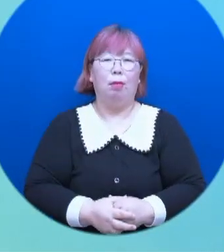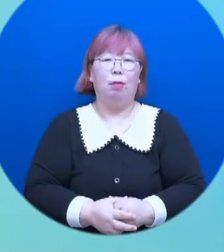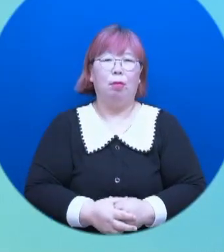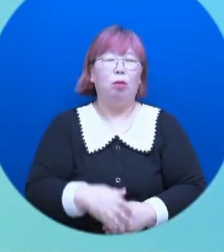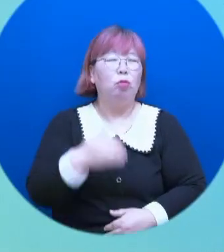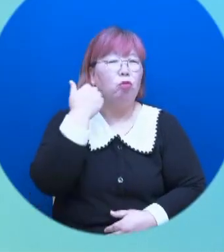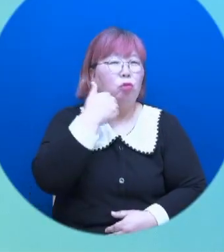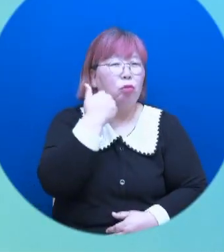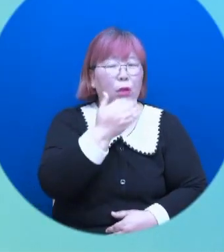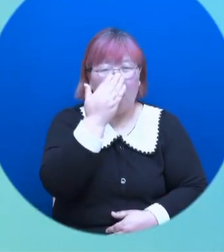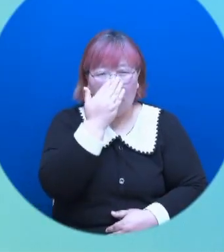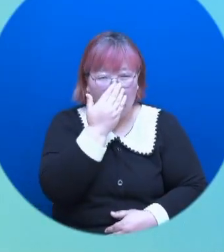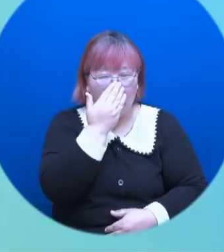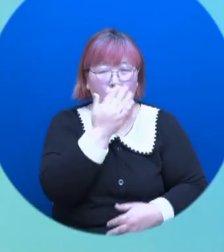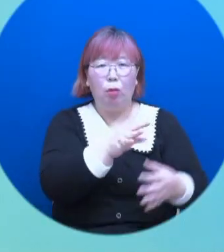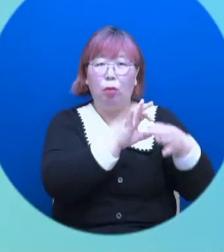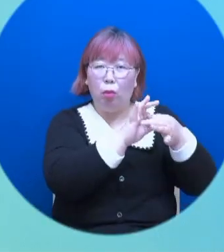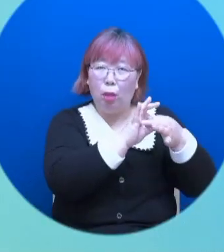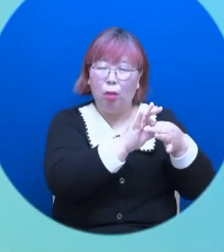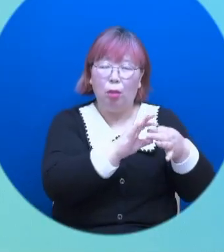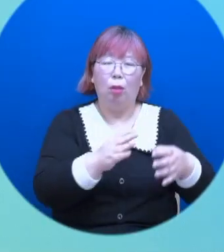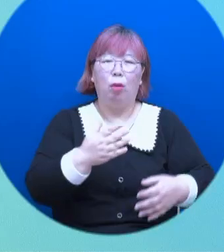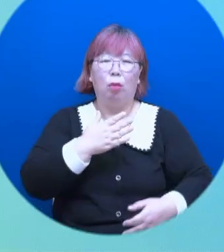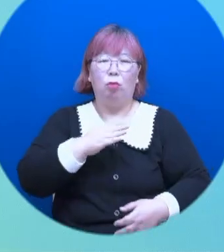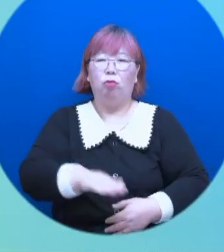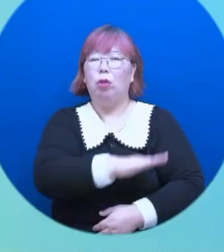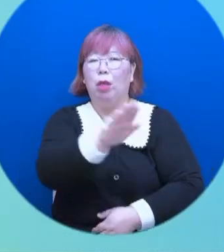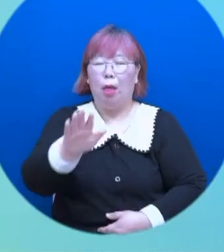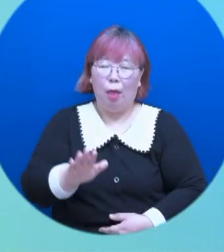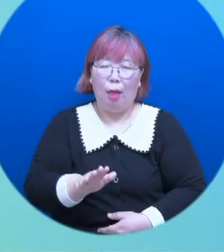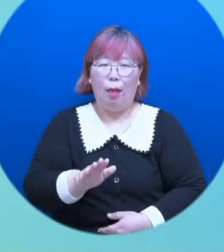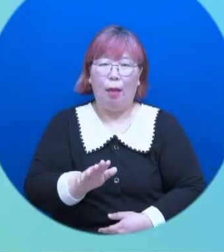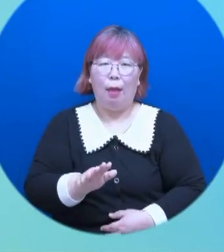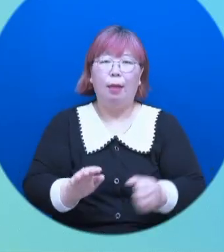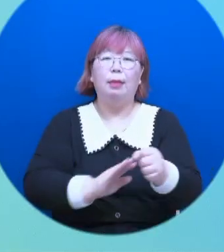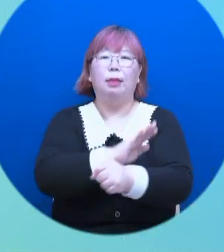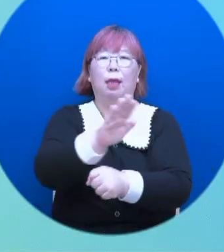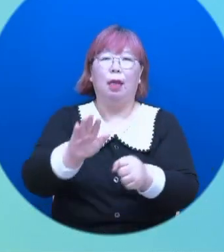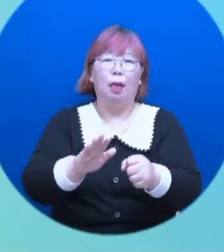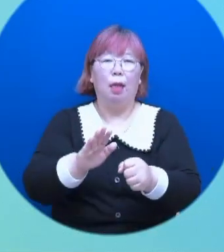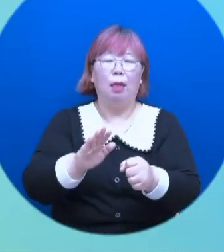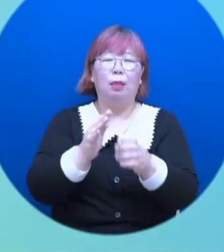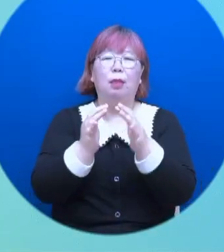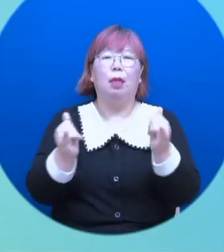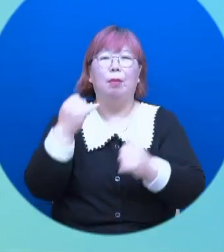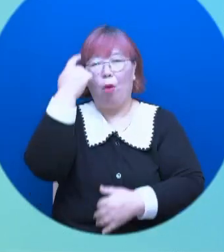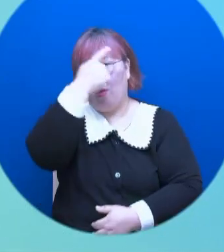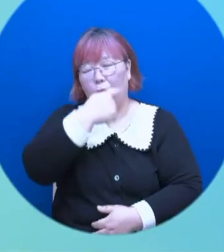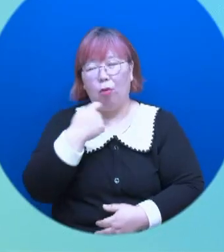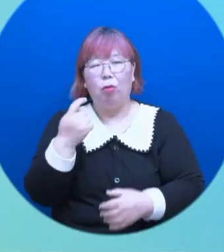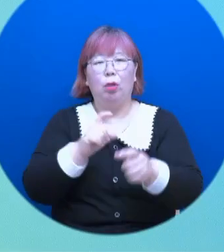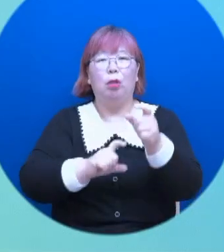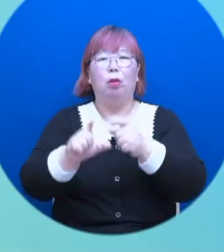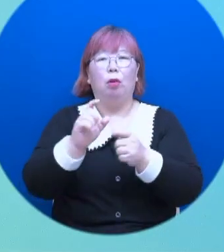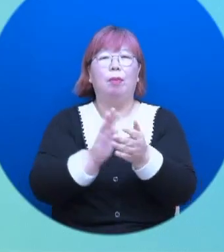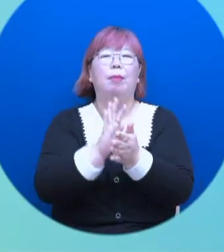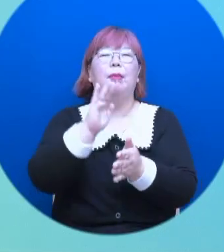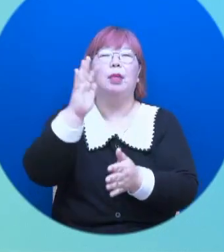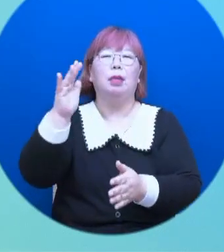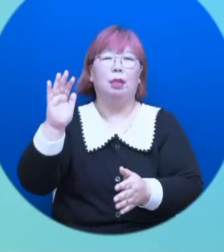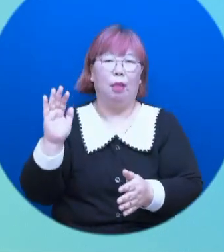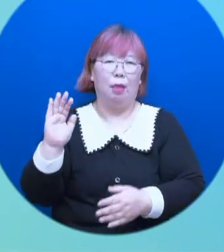말미암아 우리가 사랑하는 누군가의 얼굴이 더 빛나게 되는 거예요. 그럴